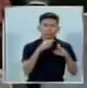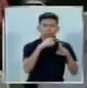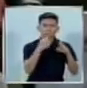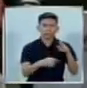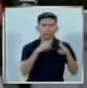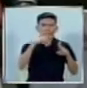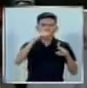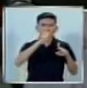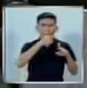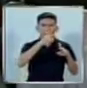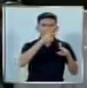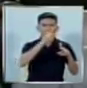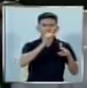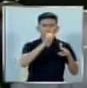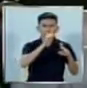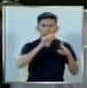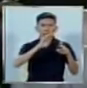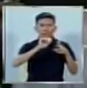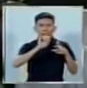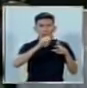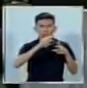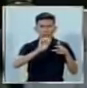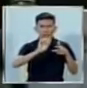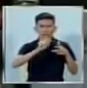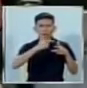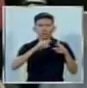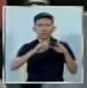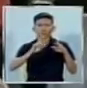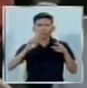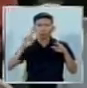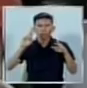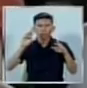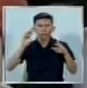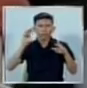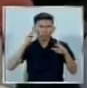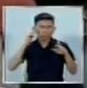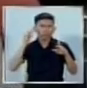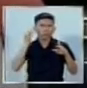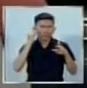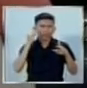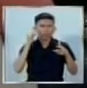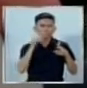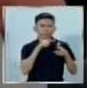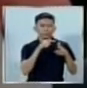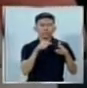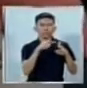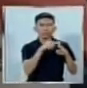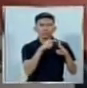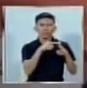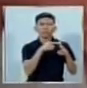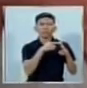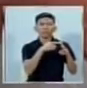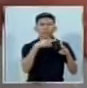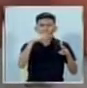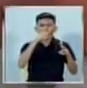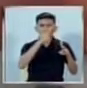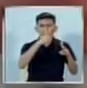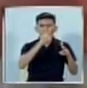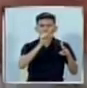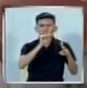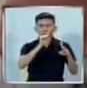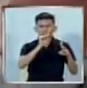Bagbag, at dito nga sa Barangay Ramon Magsaysay. Ang nakarating pa lamang dito ay yung sa Barangay Bagong Pag-asa. At yung nakikita nyo na